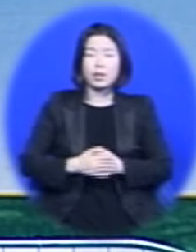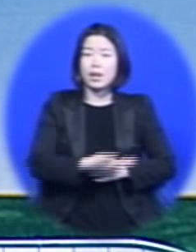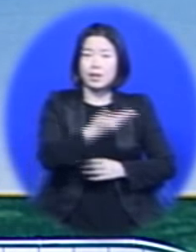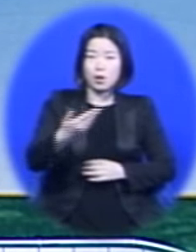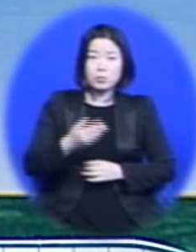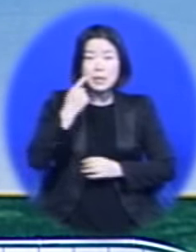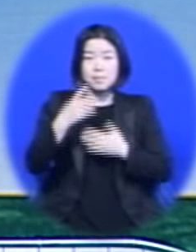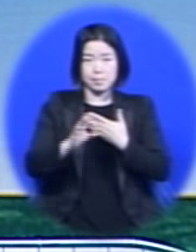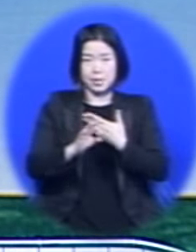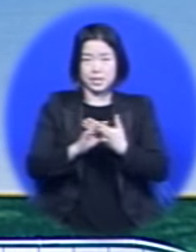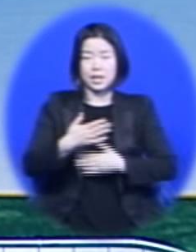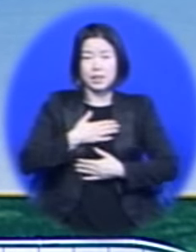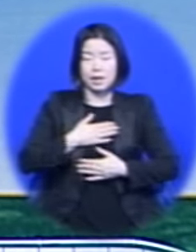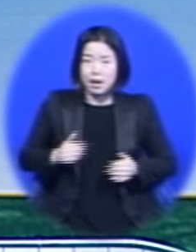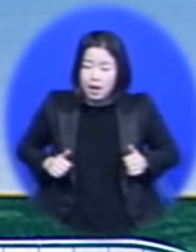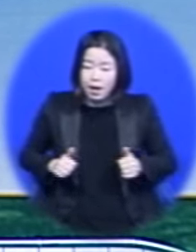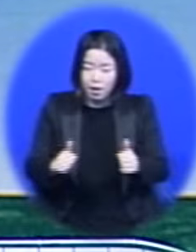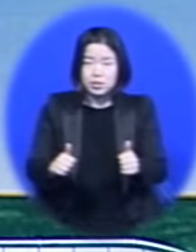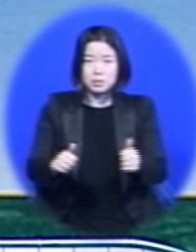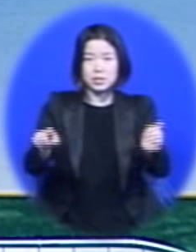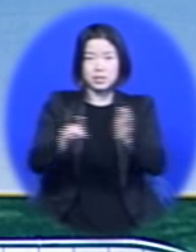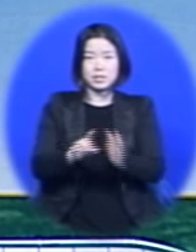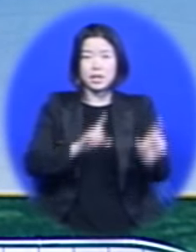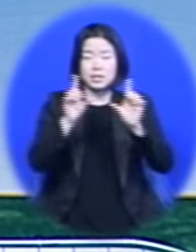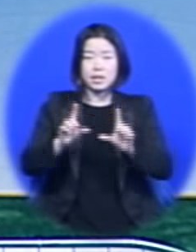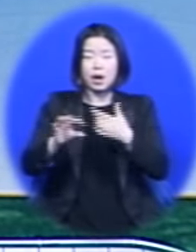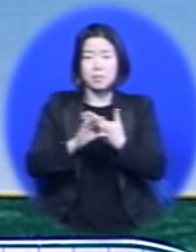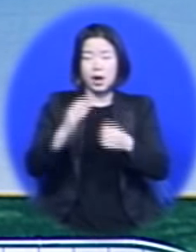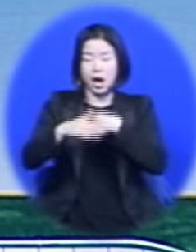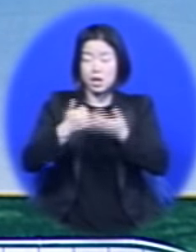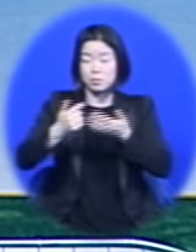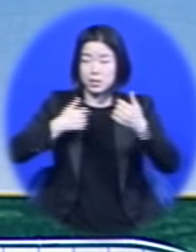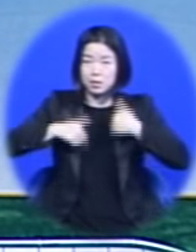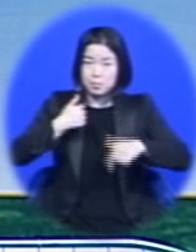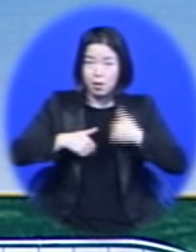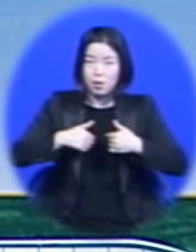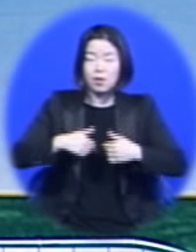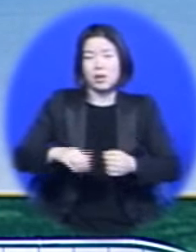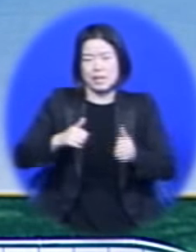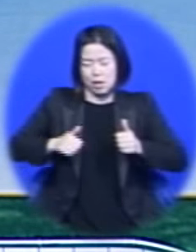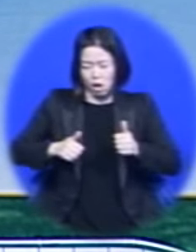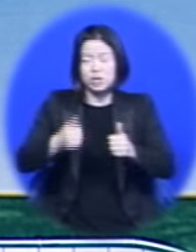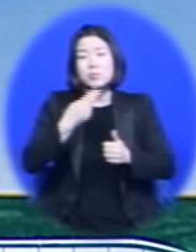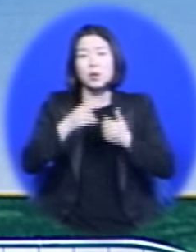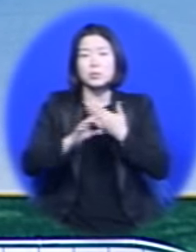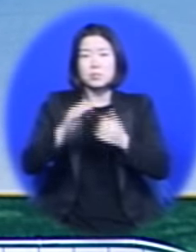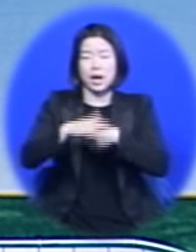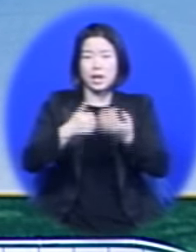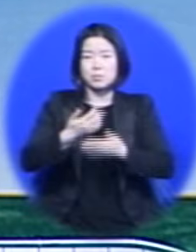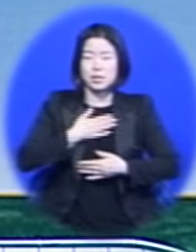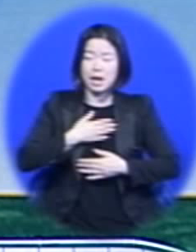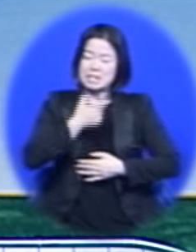여러분들이 만약에 내가 열심히 신앙생활하면 하나님이 기뻐하실 것이고 내가 열심히 없으면 하나님이 나를 싫어하시거나